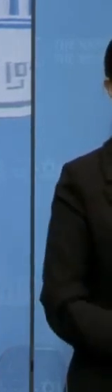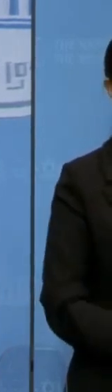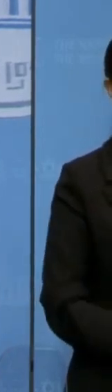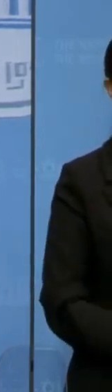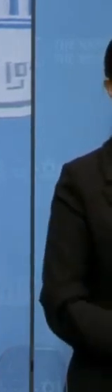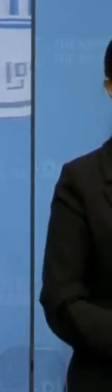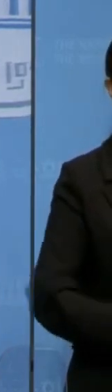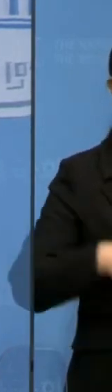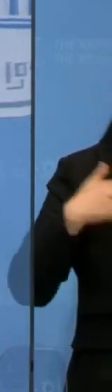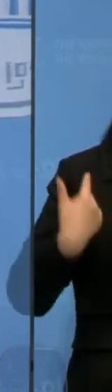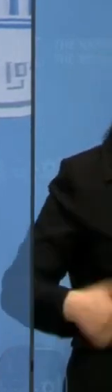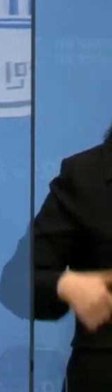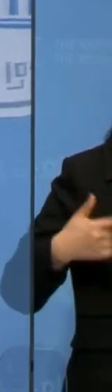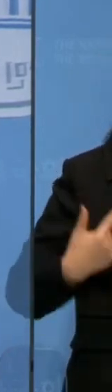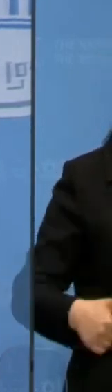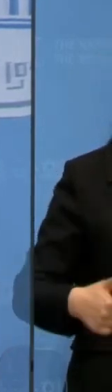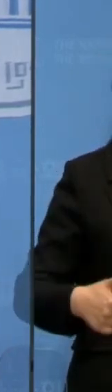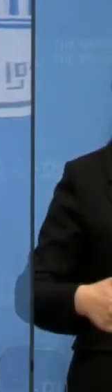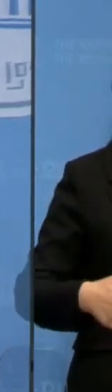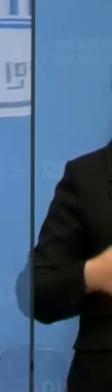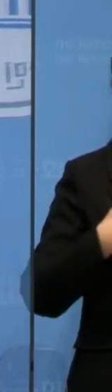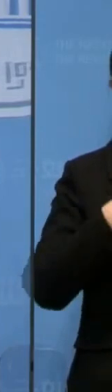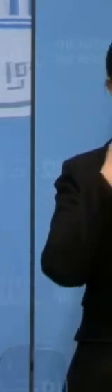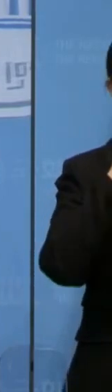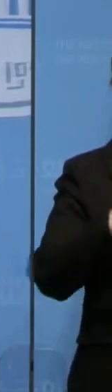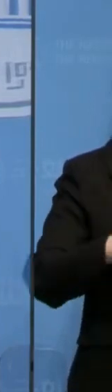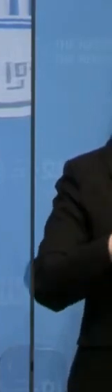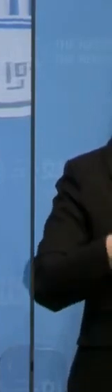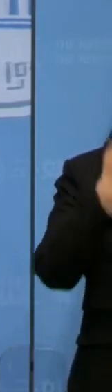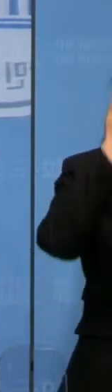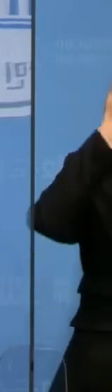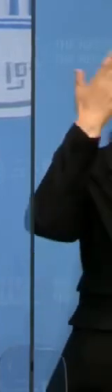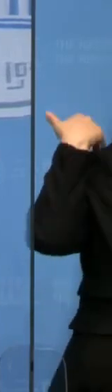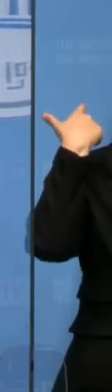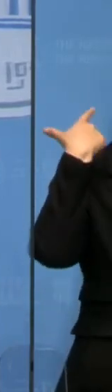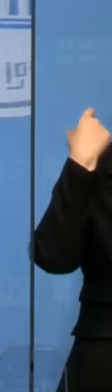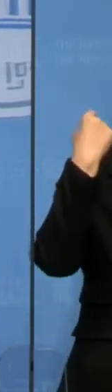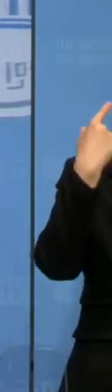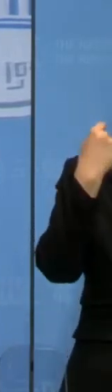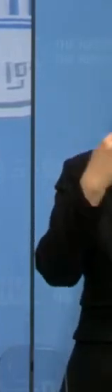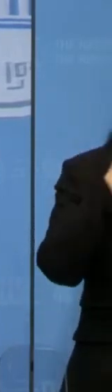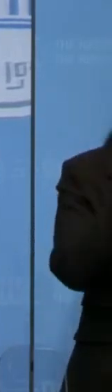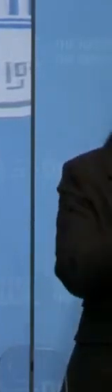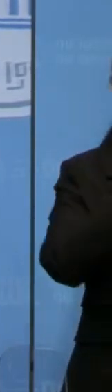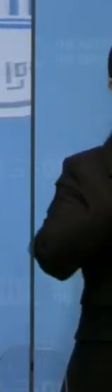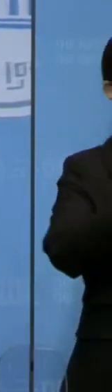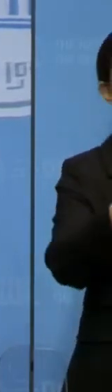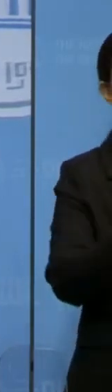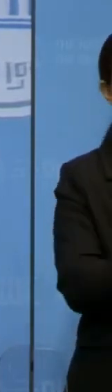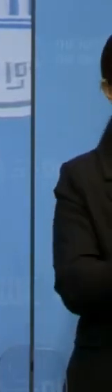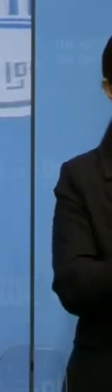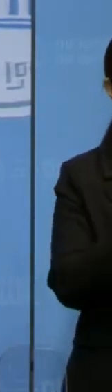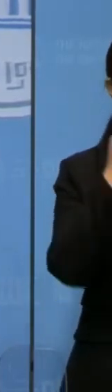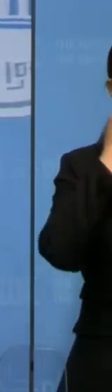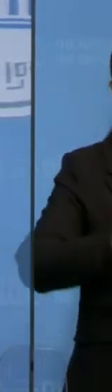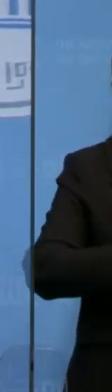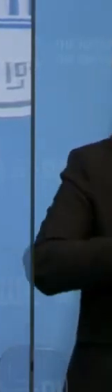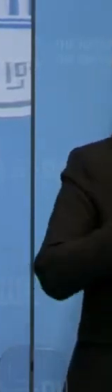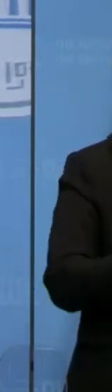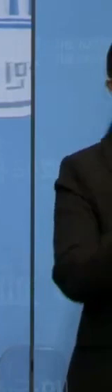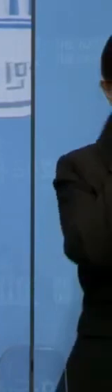언제나처럼 그것이 우리 민주당의 길입니다 이제 담대한 진보 로카 하겠습니다